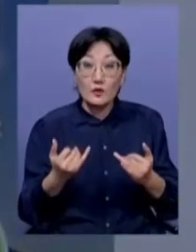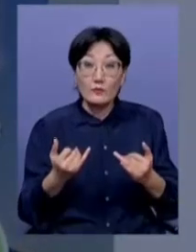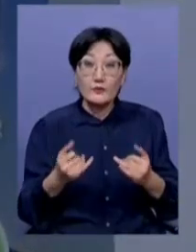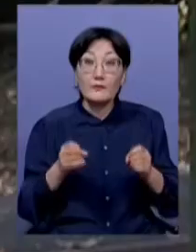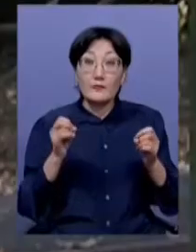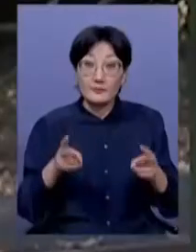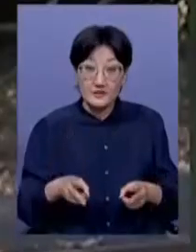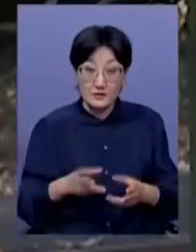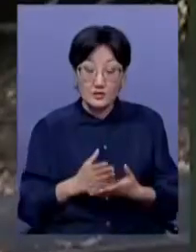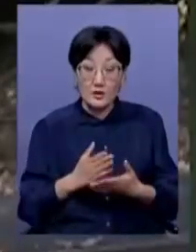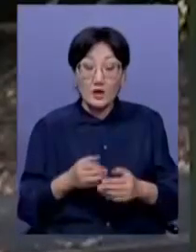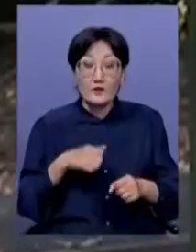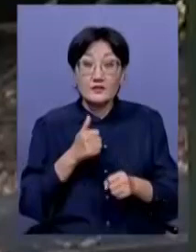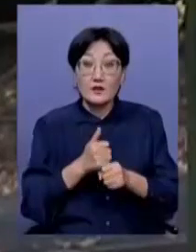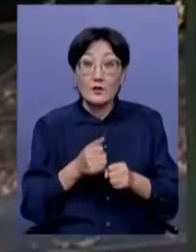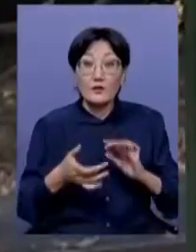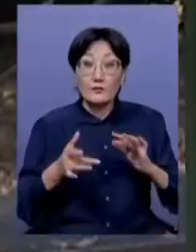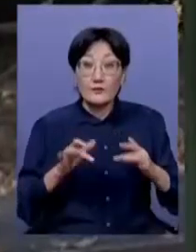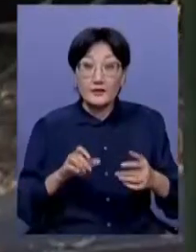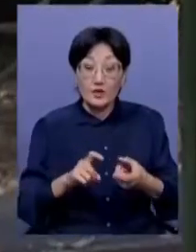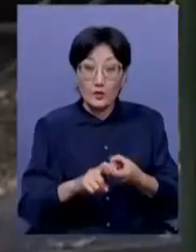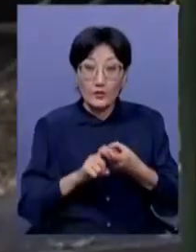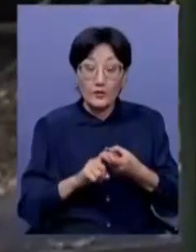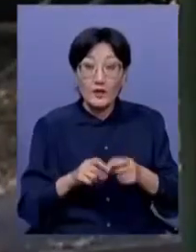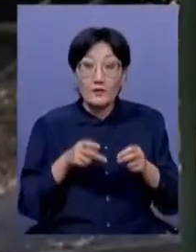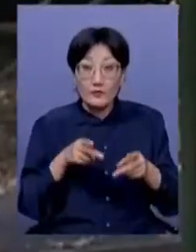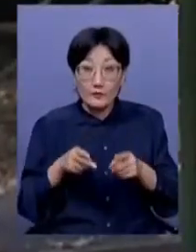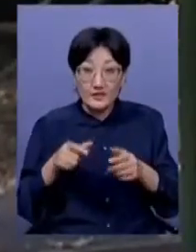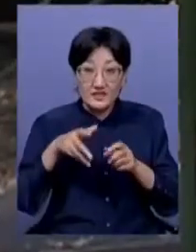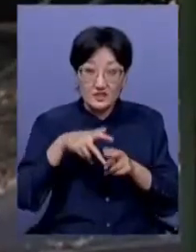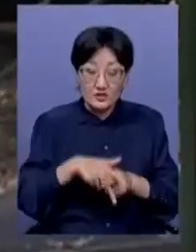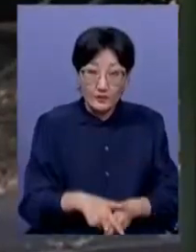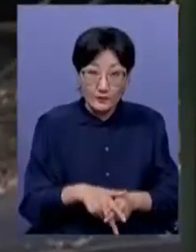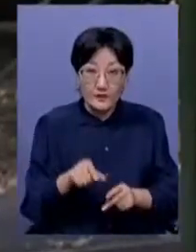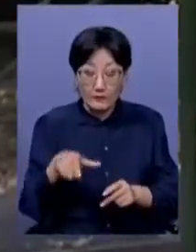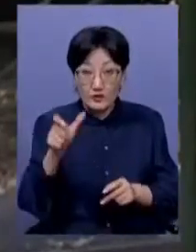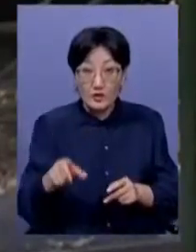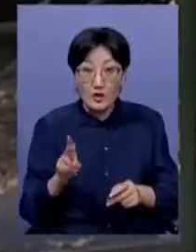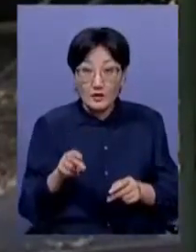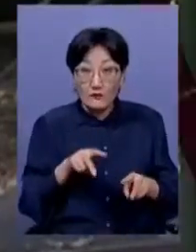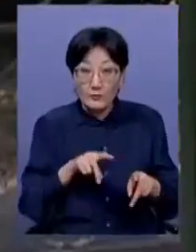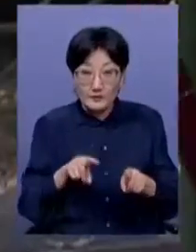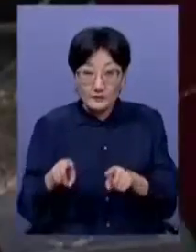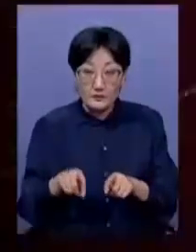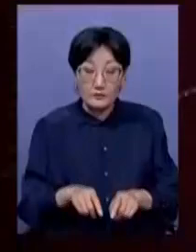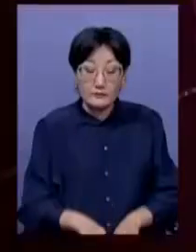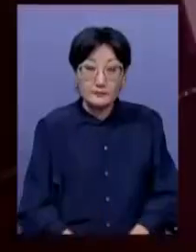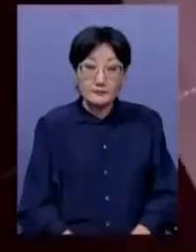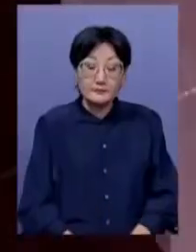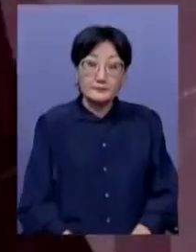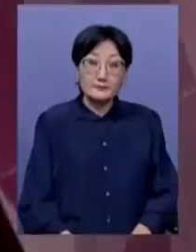угрозы. Главная цель кибербуллинга – это напугать, унизить, разозлить того человека, кого преследуют.